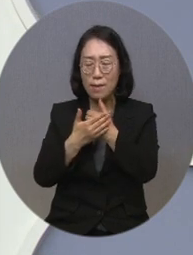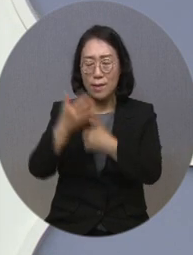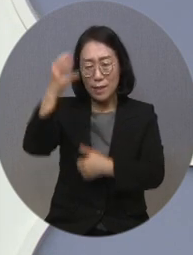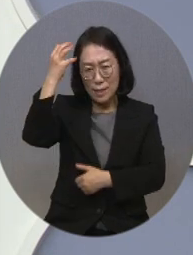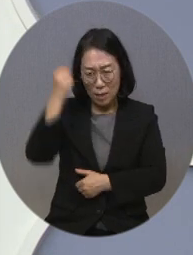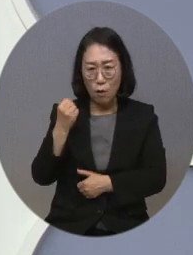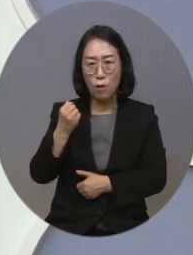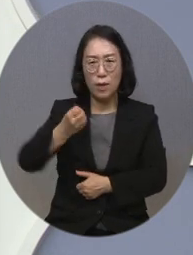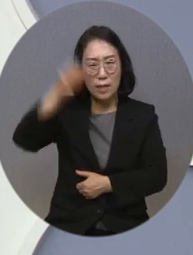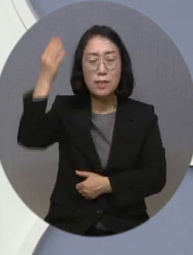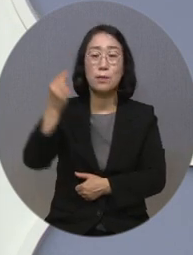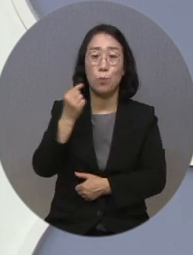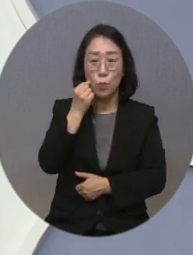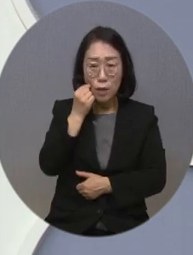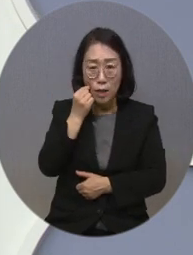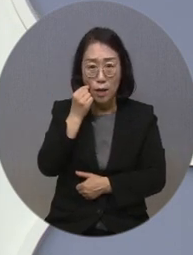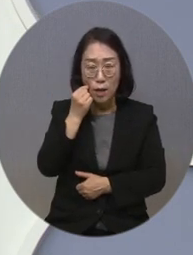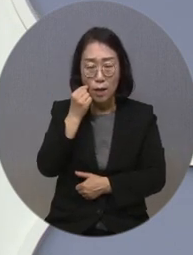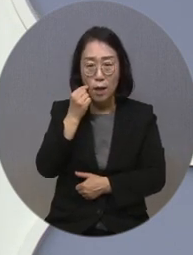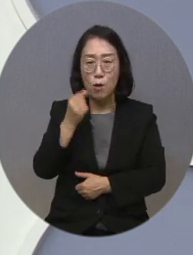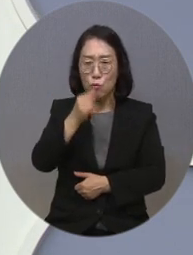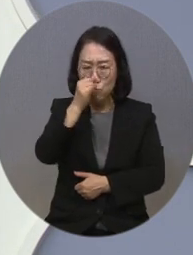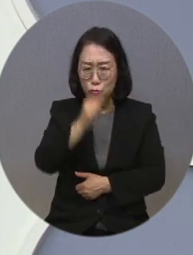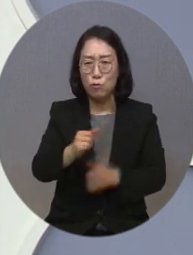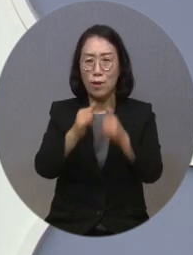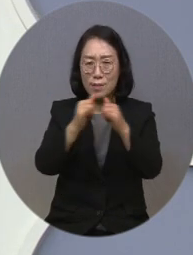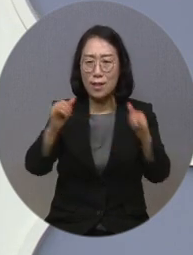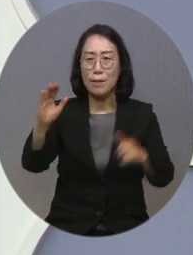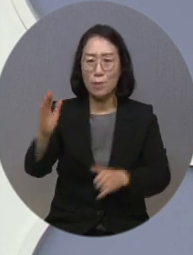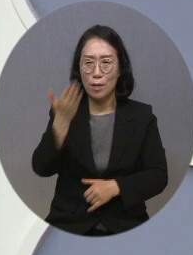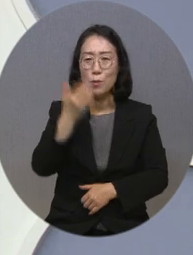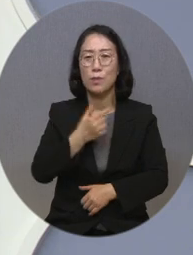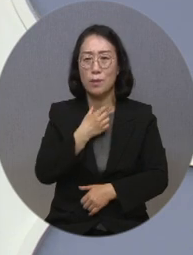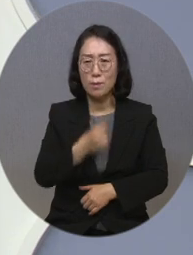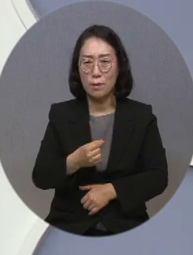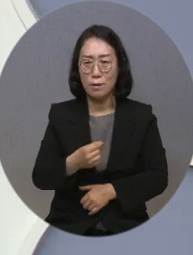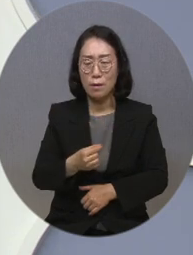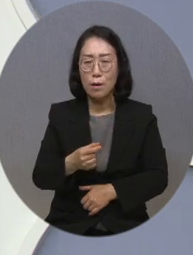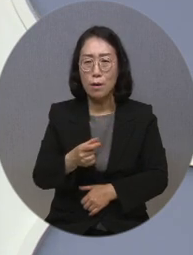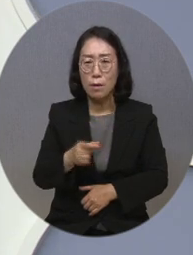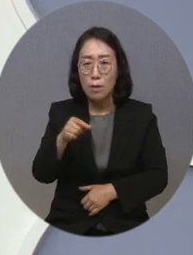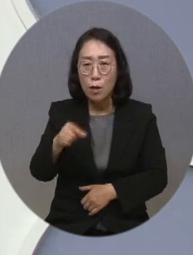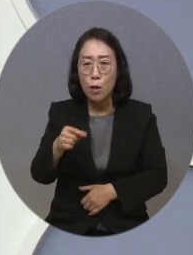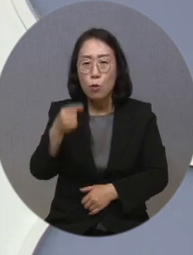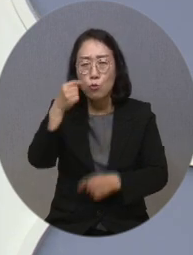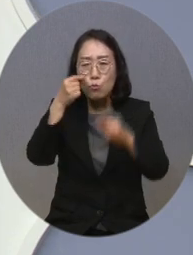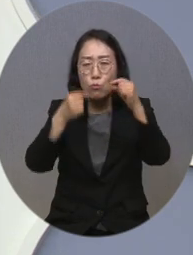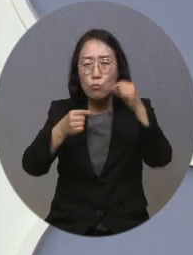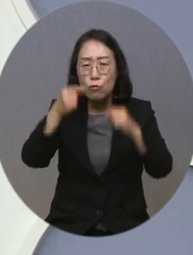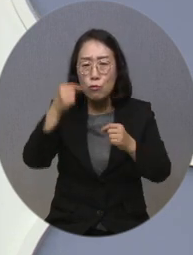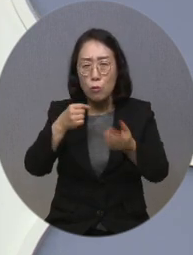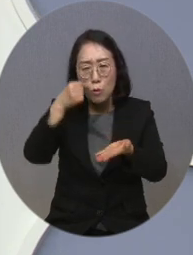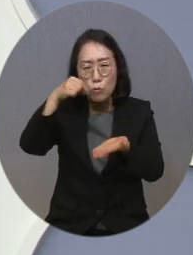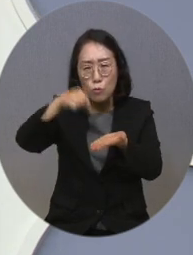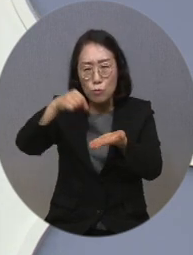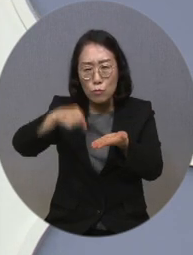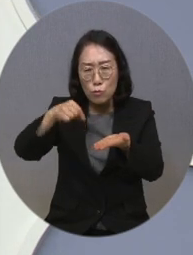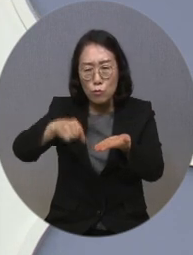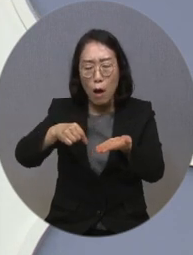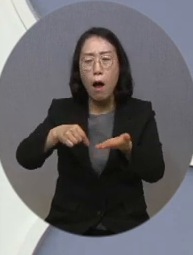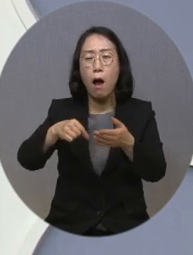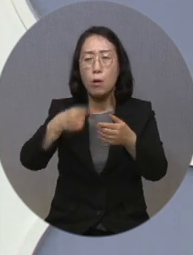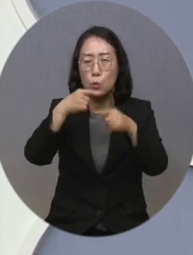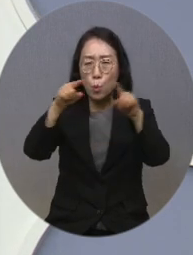사람이 돼서 이 나라의 역군이 되겠다. 이런 걸 썼는데 그게 물방울인 줄 알았더니 그게 눈물 자극이었더라고요. 그래서 아